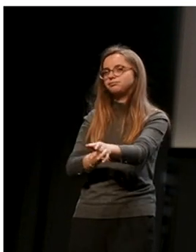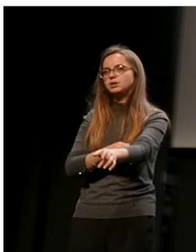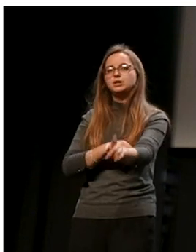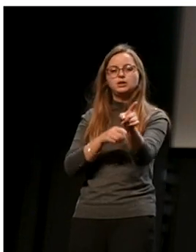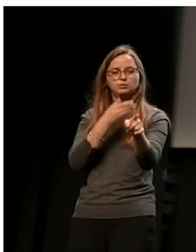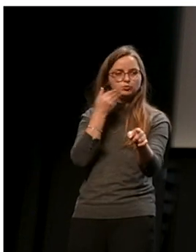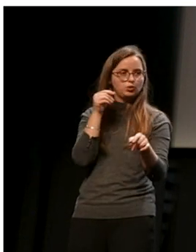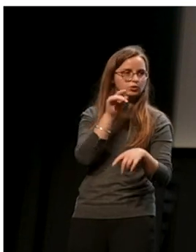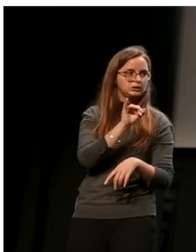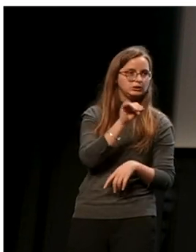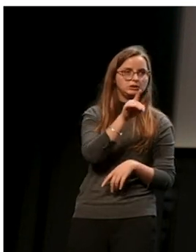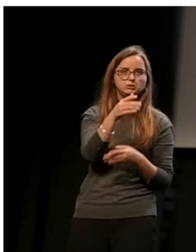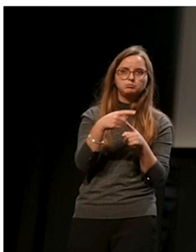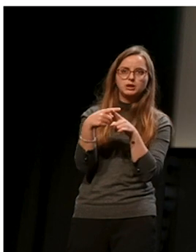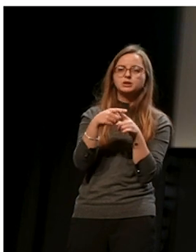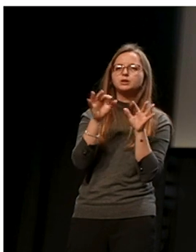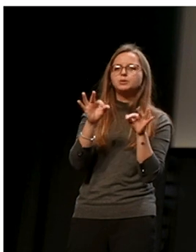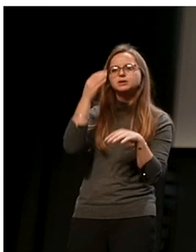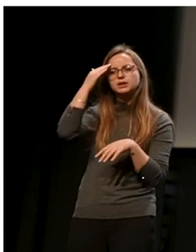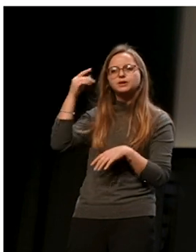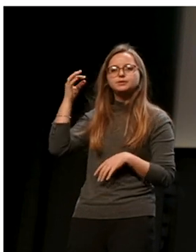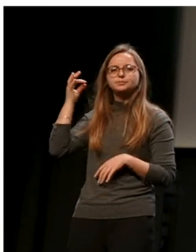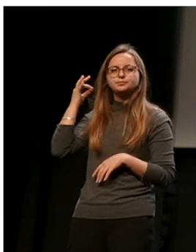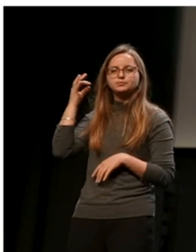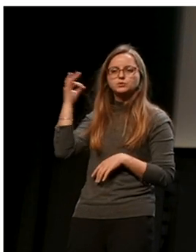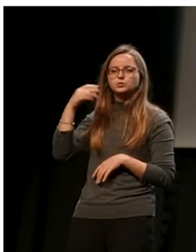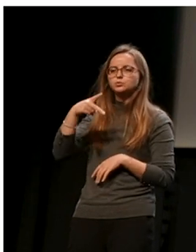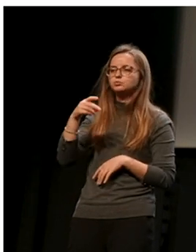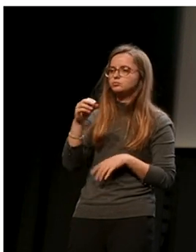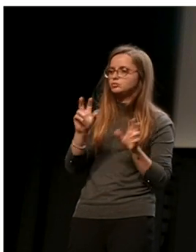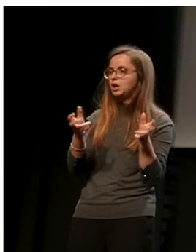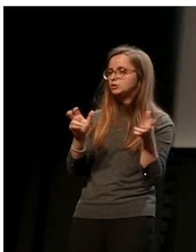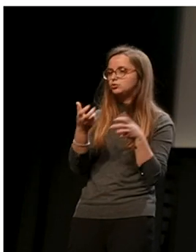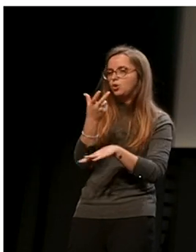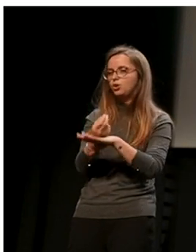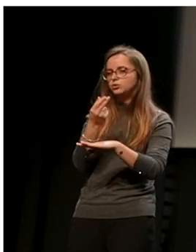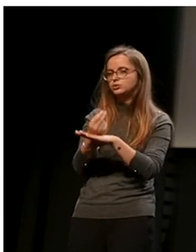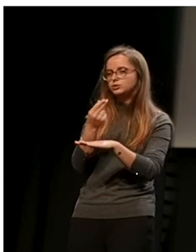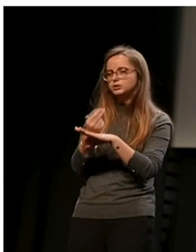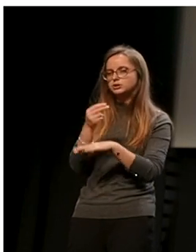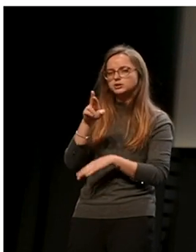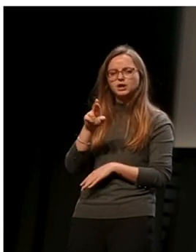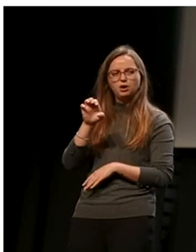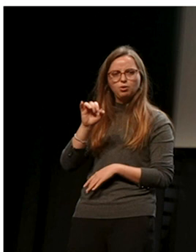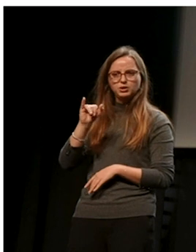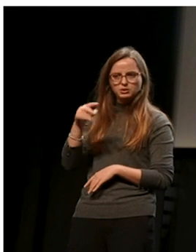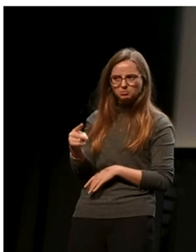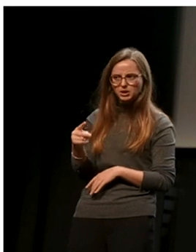partagé, le podcast sur R2IP, ou, qui a été fait avec Denis Bajram